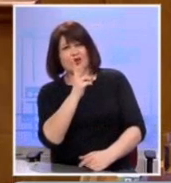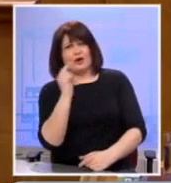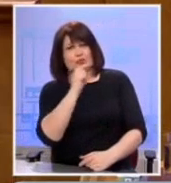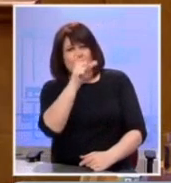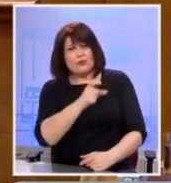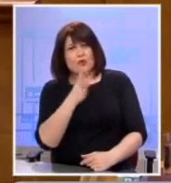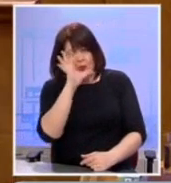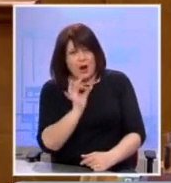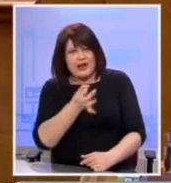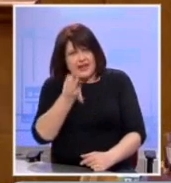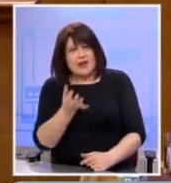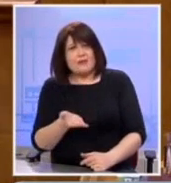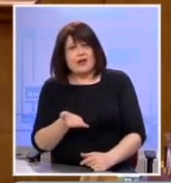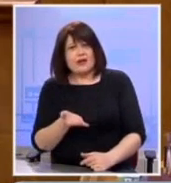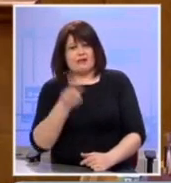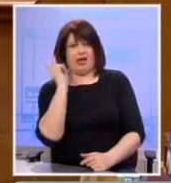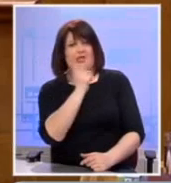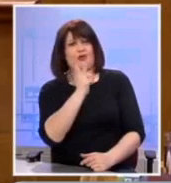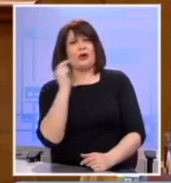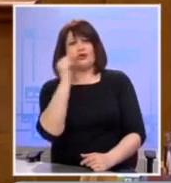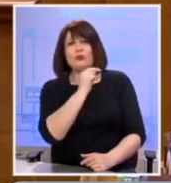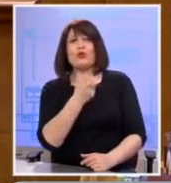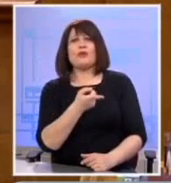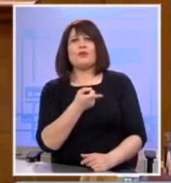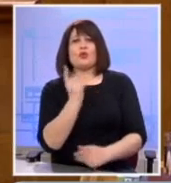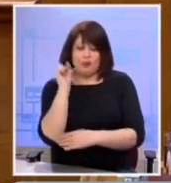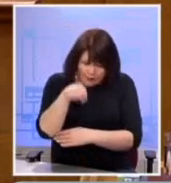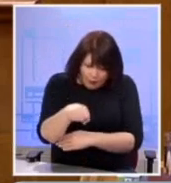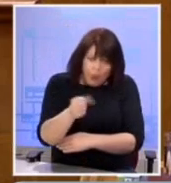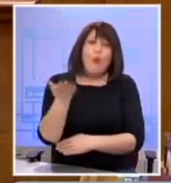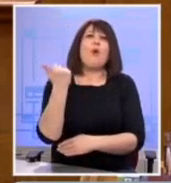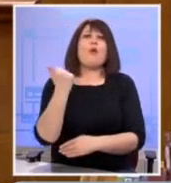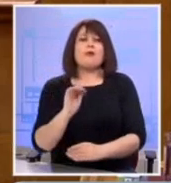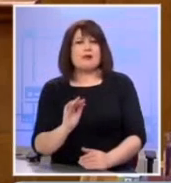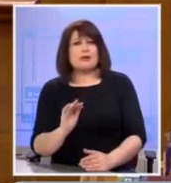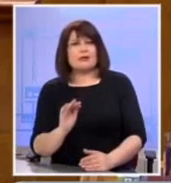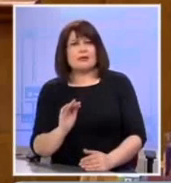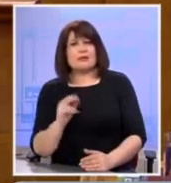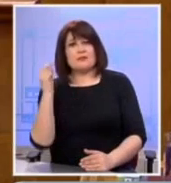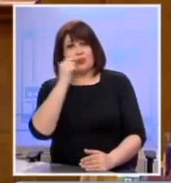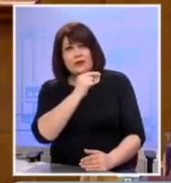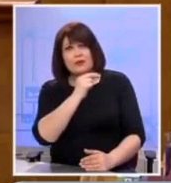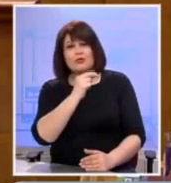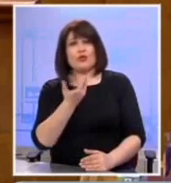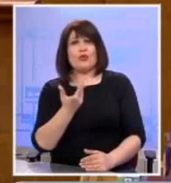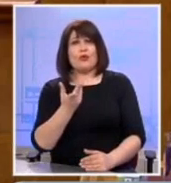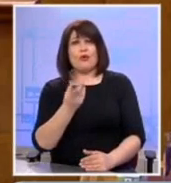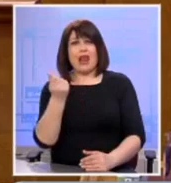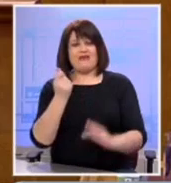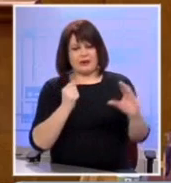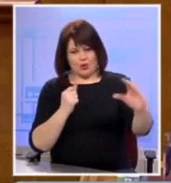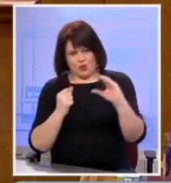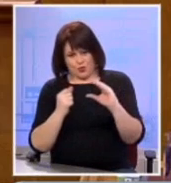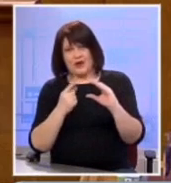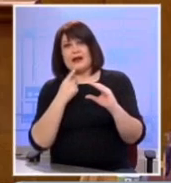είπε. Τον Πρωθυπουργό γιατί δεν έχει σκύψει το κεφάλι. Τον Πρωθυπουργό γιατί δεν πήρε αυτά τα λεφτά